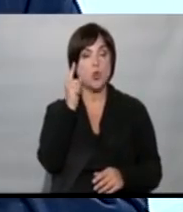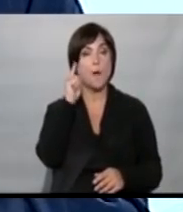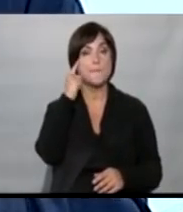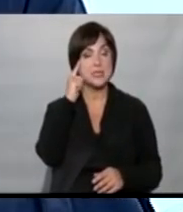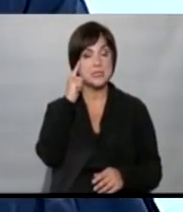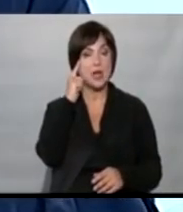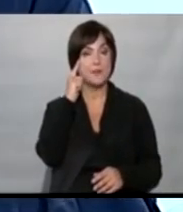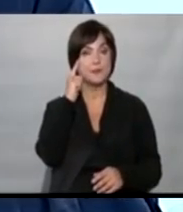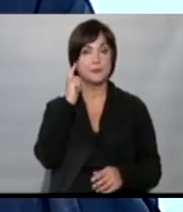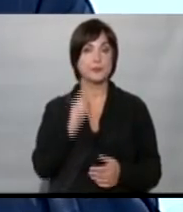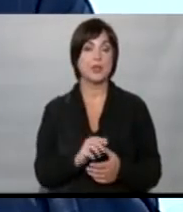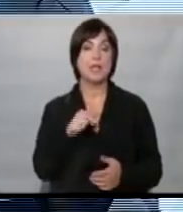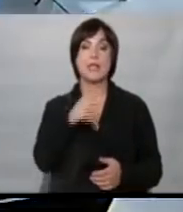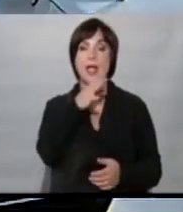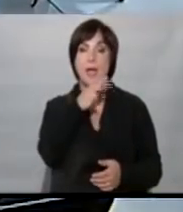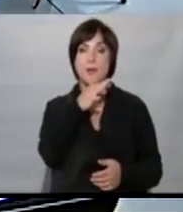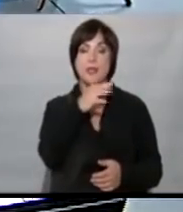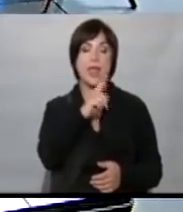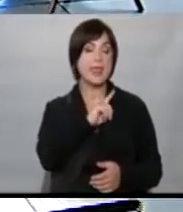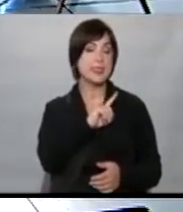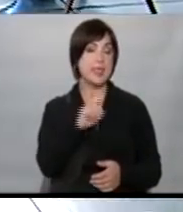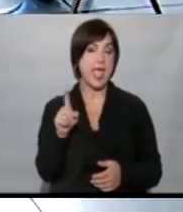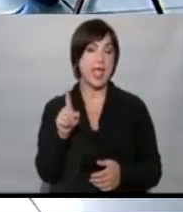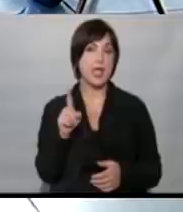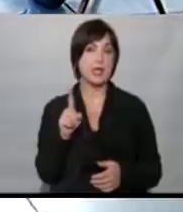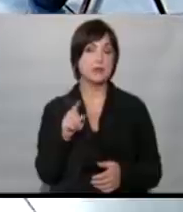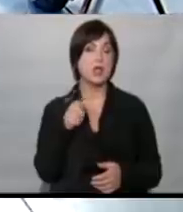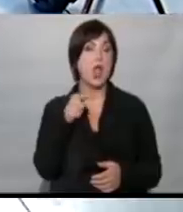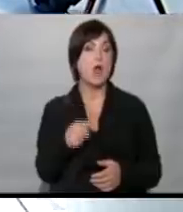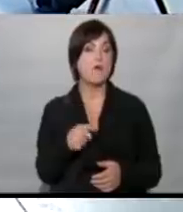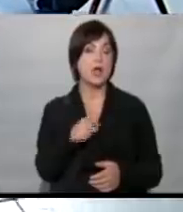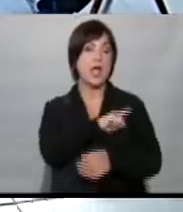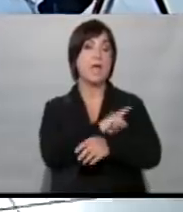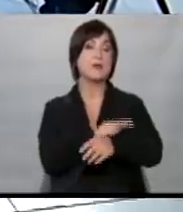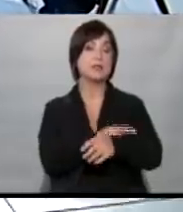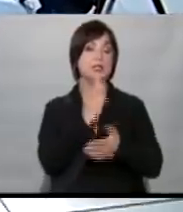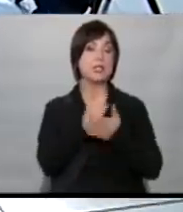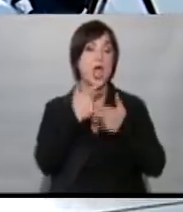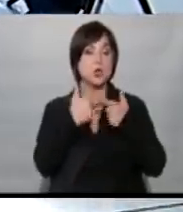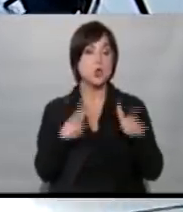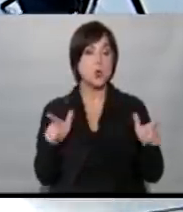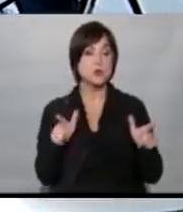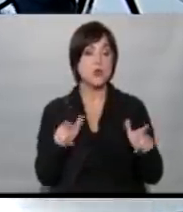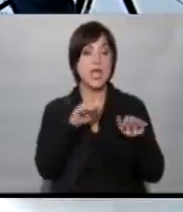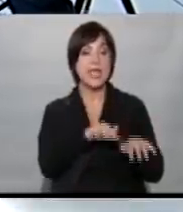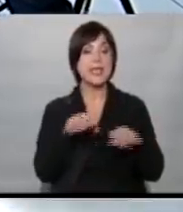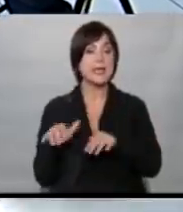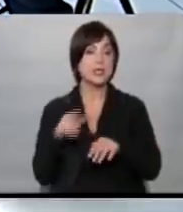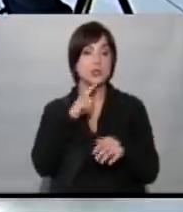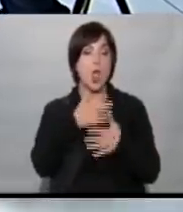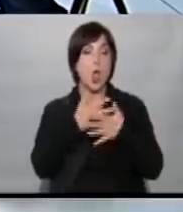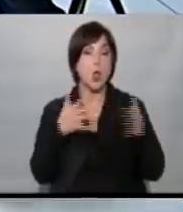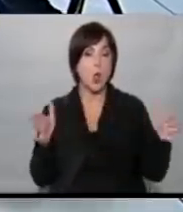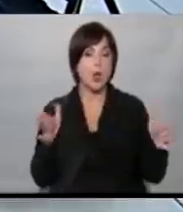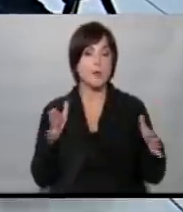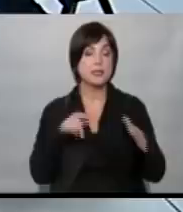мислам дека Македонија не е до таков капацитет за да дозволи игри, што дури и